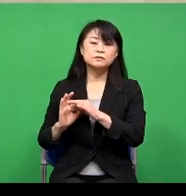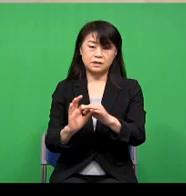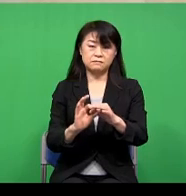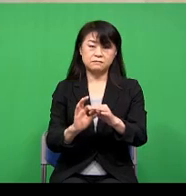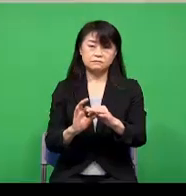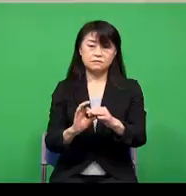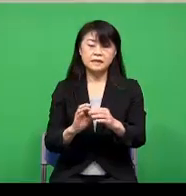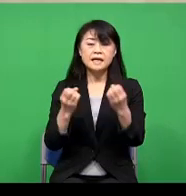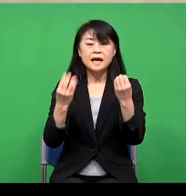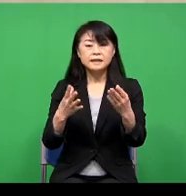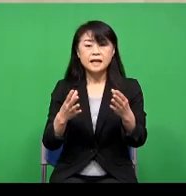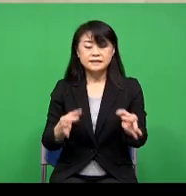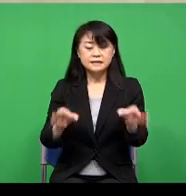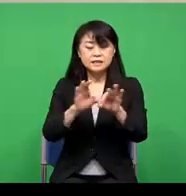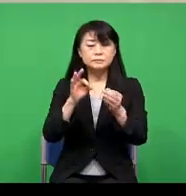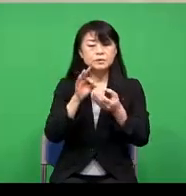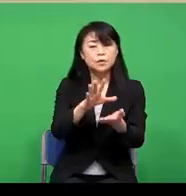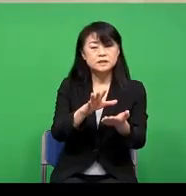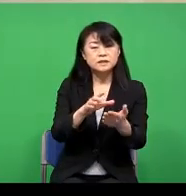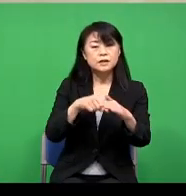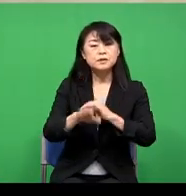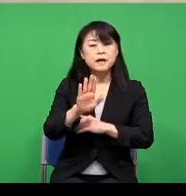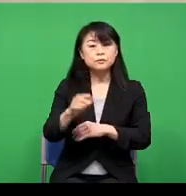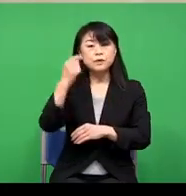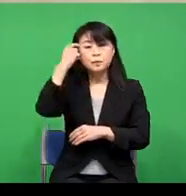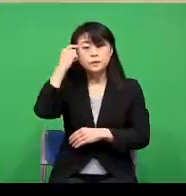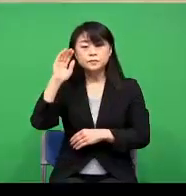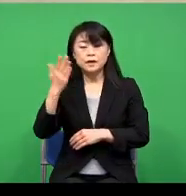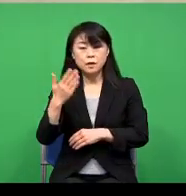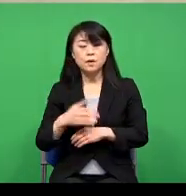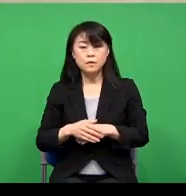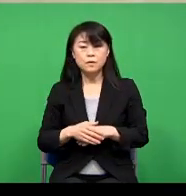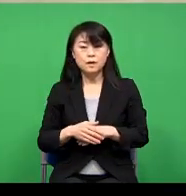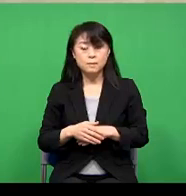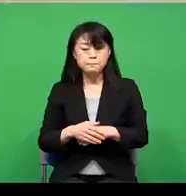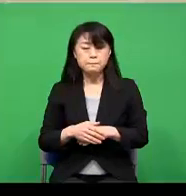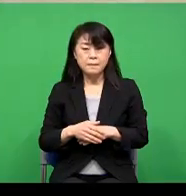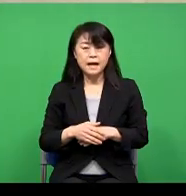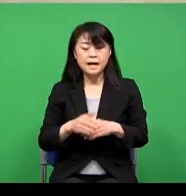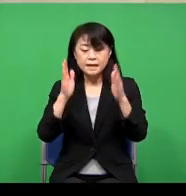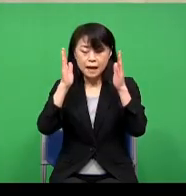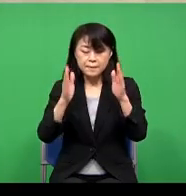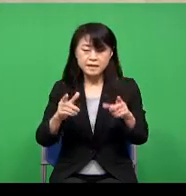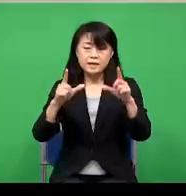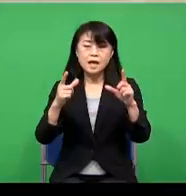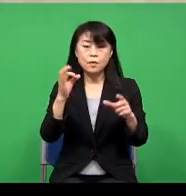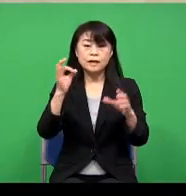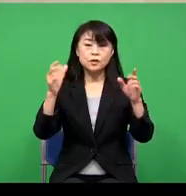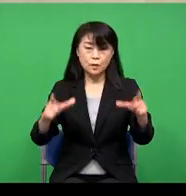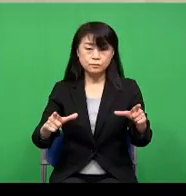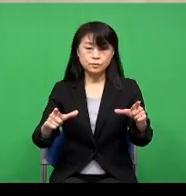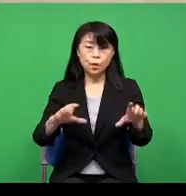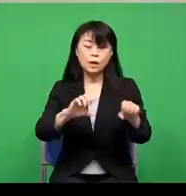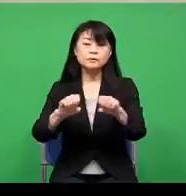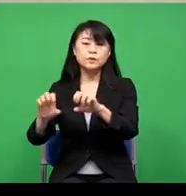ず当面の資金繰りはしっかりしてもらう、さらにいろんな将来アフターコロナを見据えたです